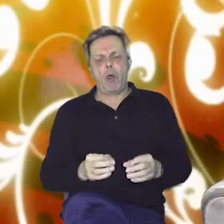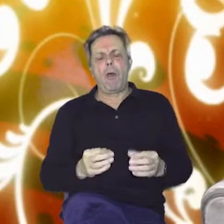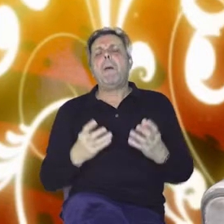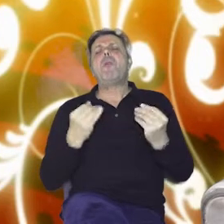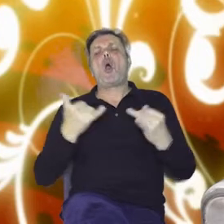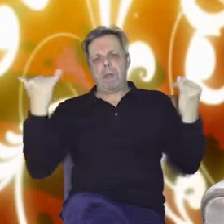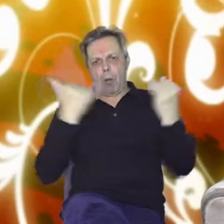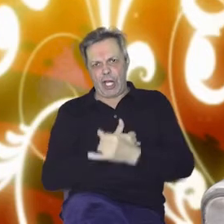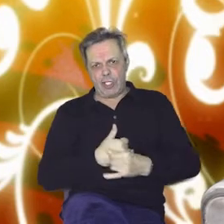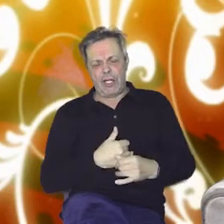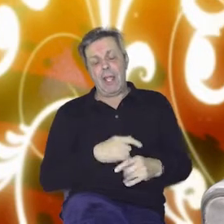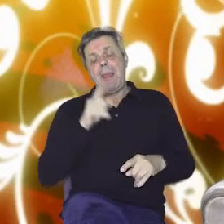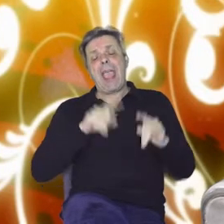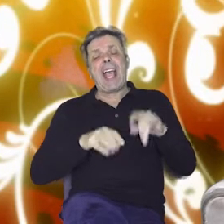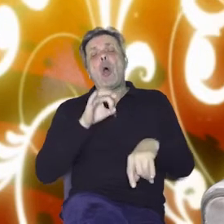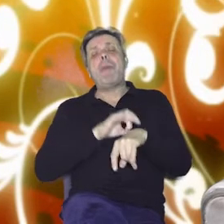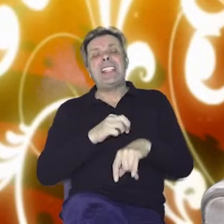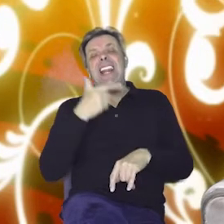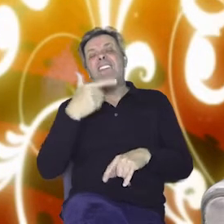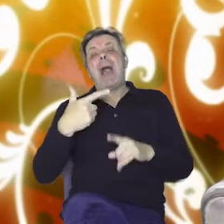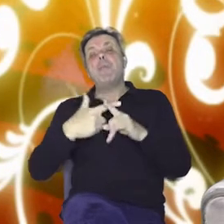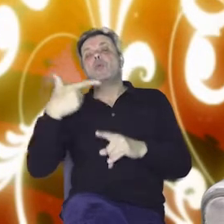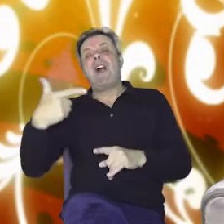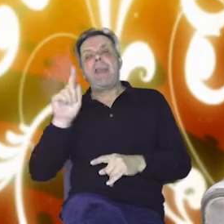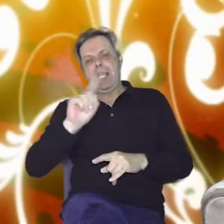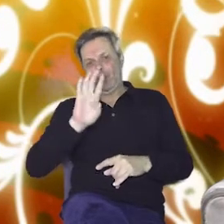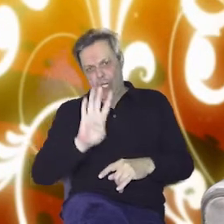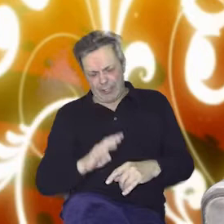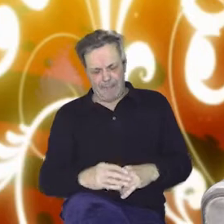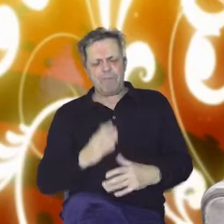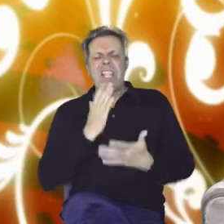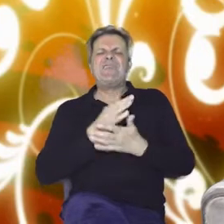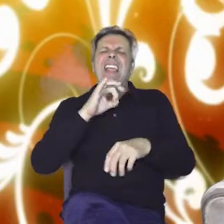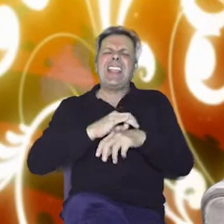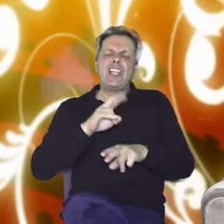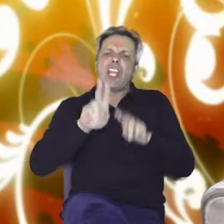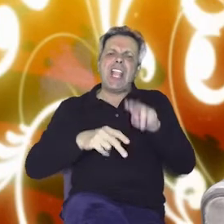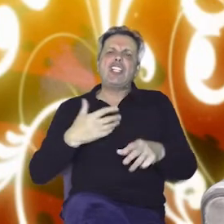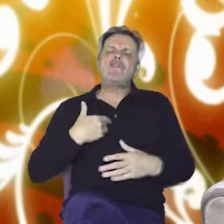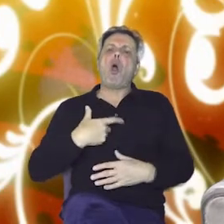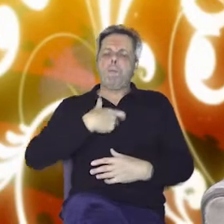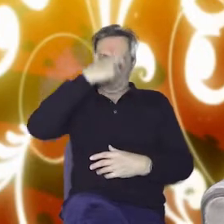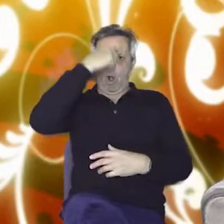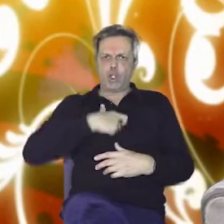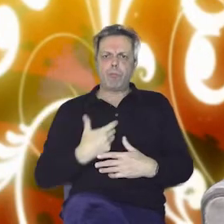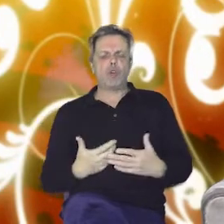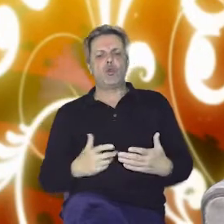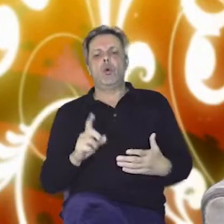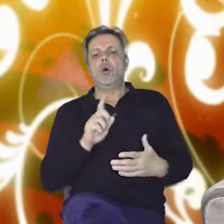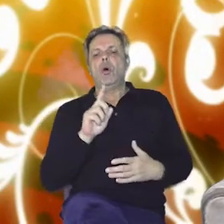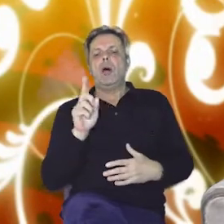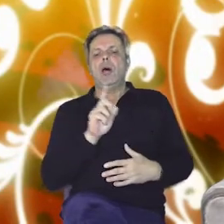nikad 2 i 2 nisu 4. I svaki liječnik zapravo liječi svojom osobnošću, ne